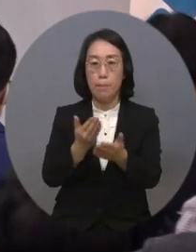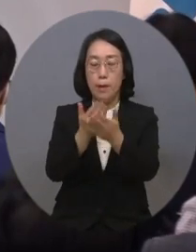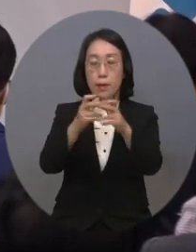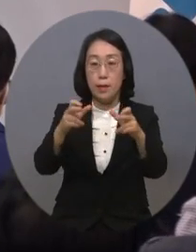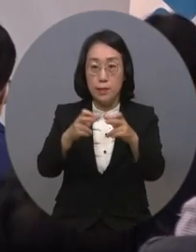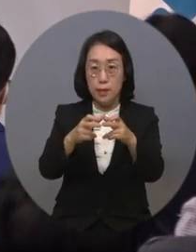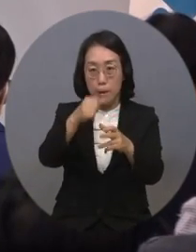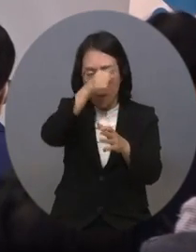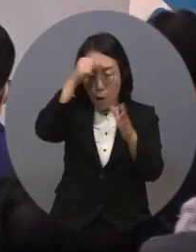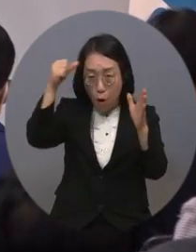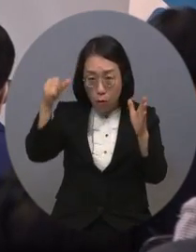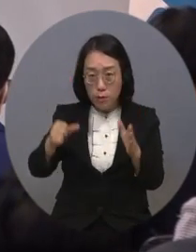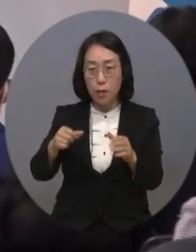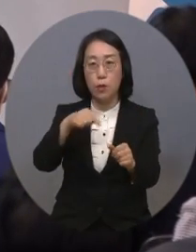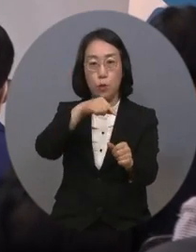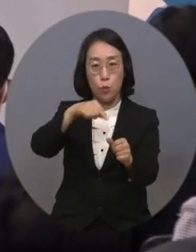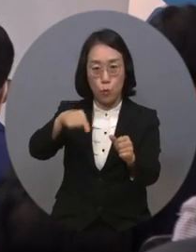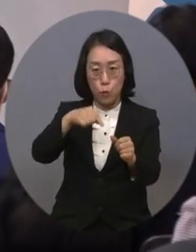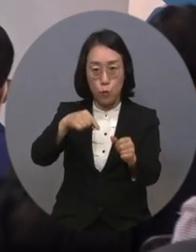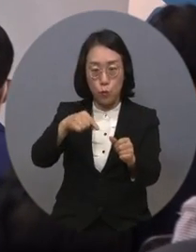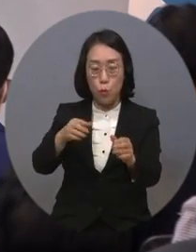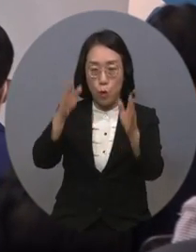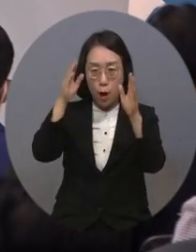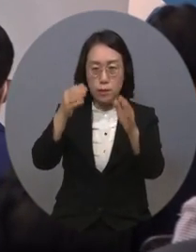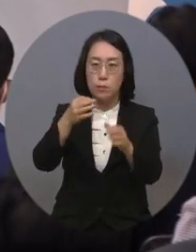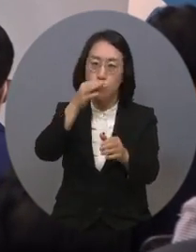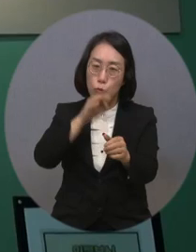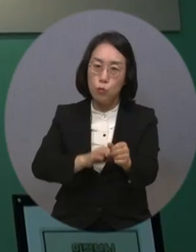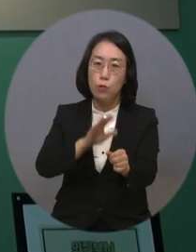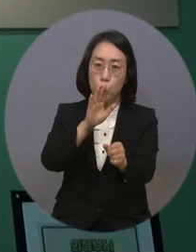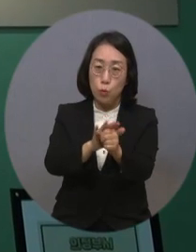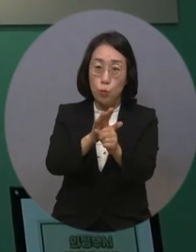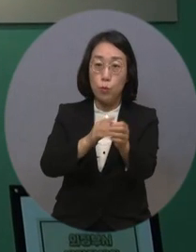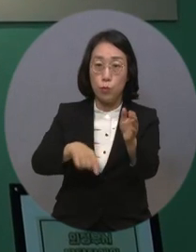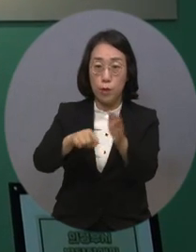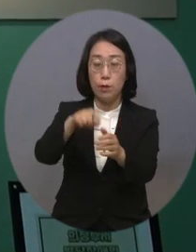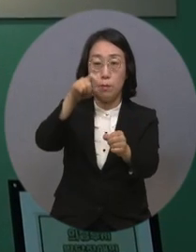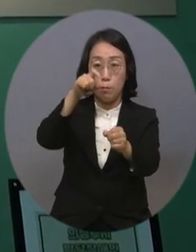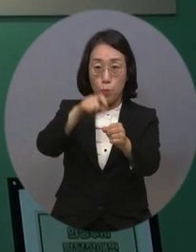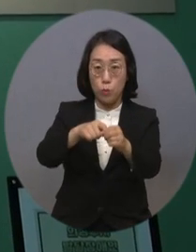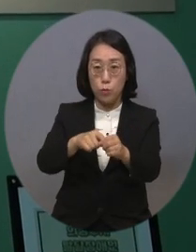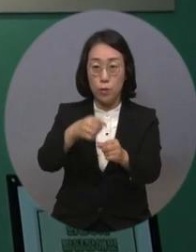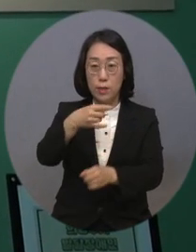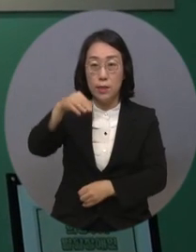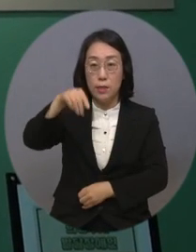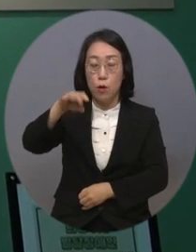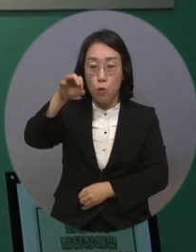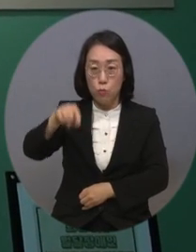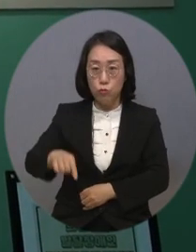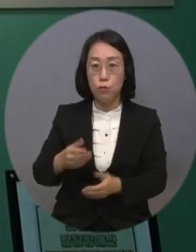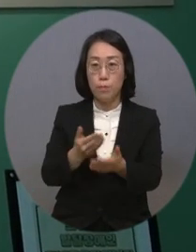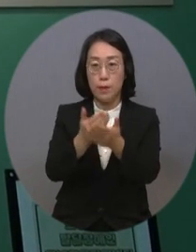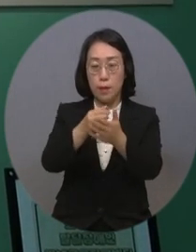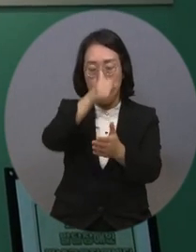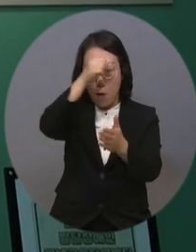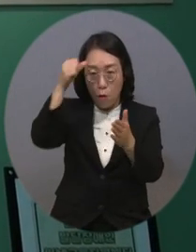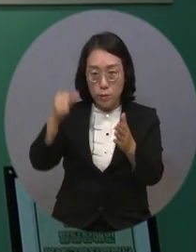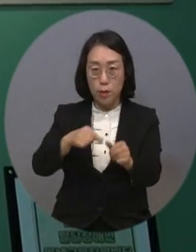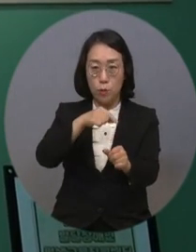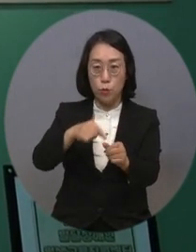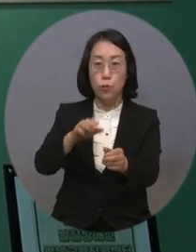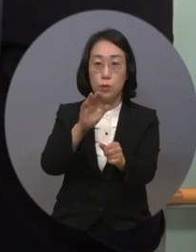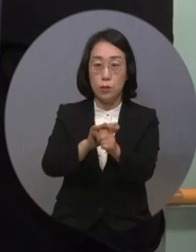발달장애인의 평생교육 및 학습권익을 크게 높여줄 것으로 기대되는 의정부시 발달장애인